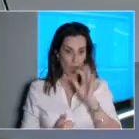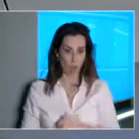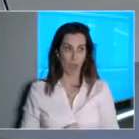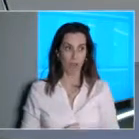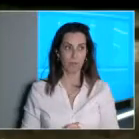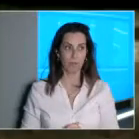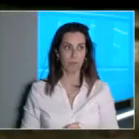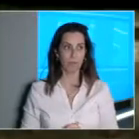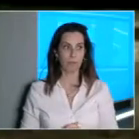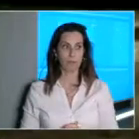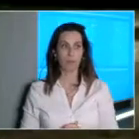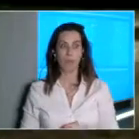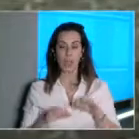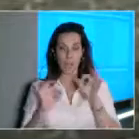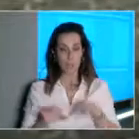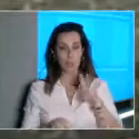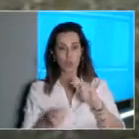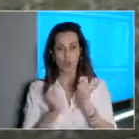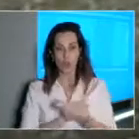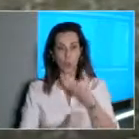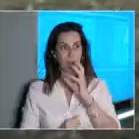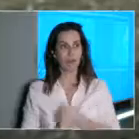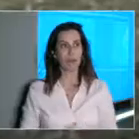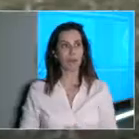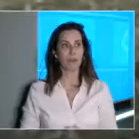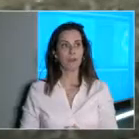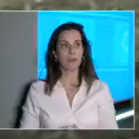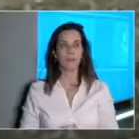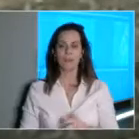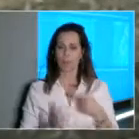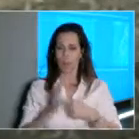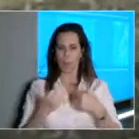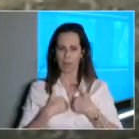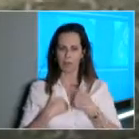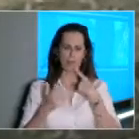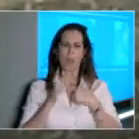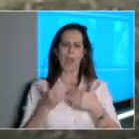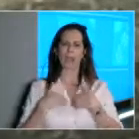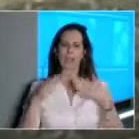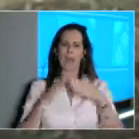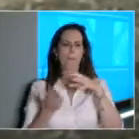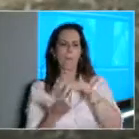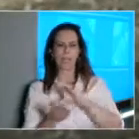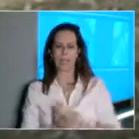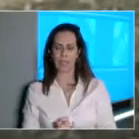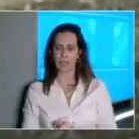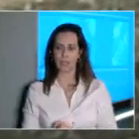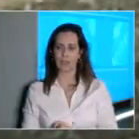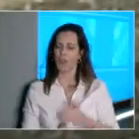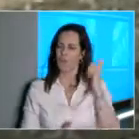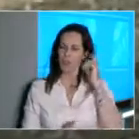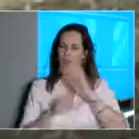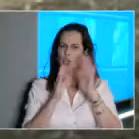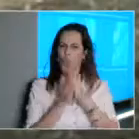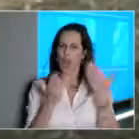יותר? שבאמת יש שינוי בדבריה? בוא, קח אותי, נגיד שאני הייתי גר במרכז הארץ, ושומע